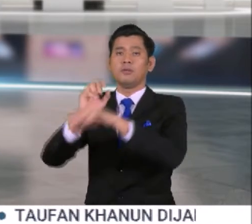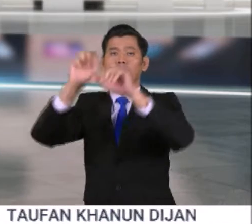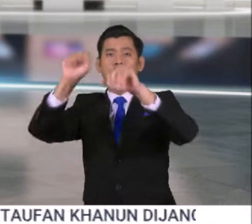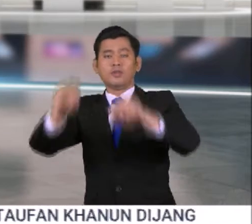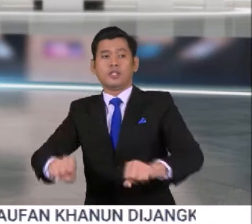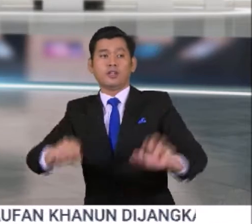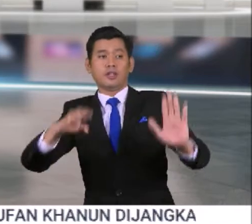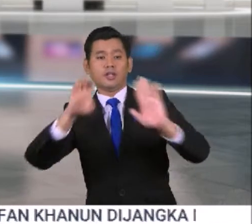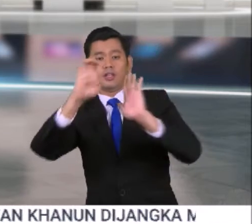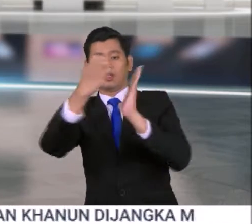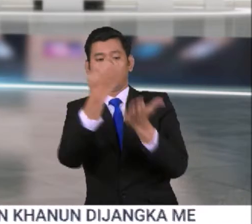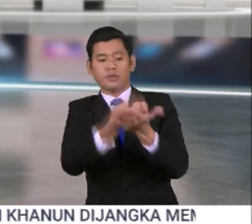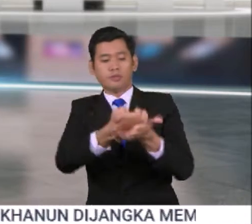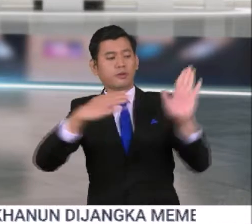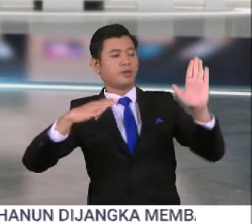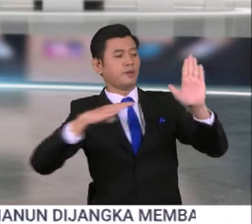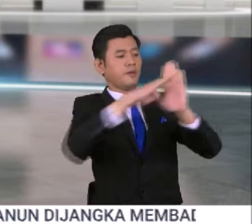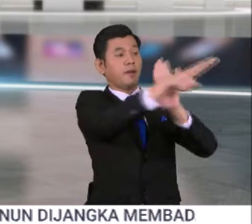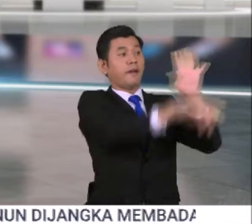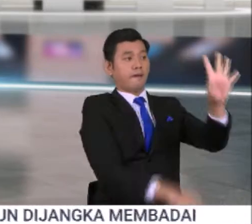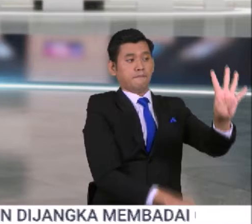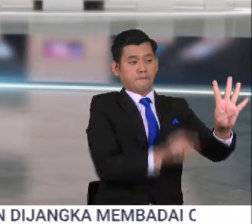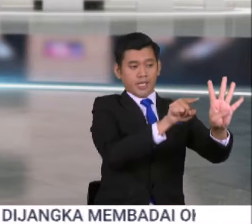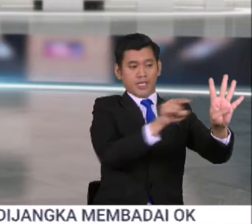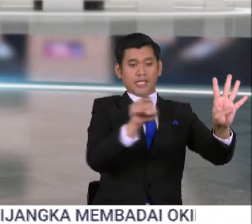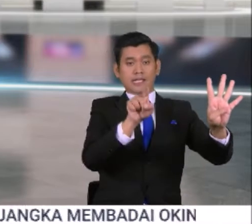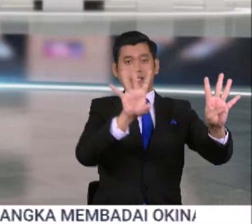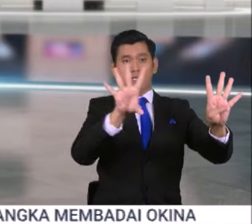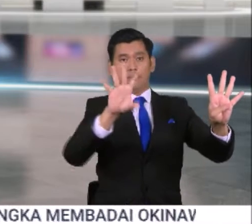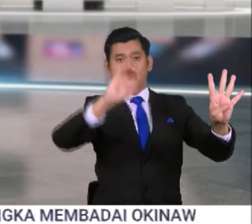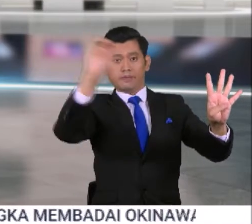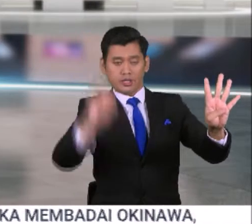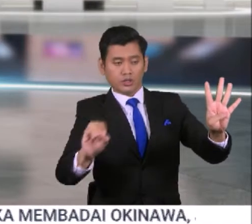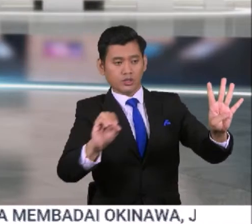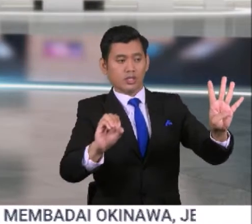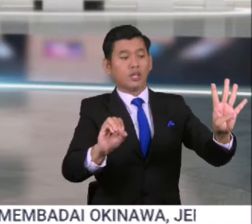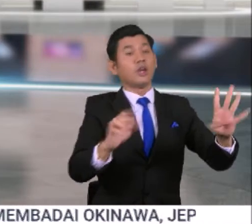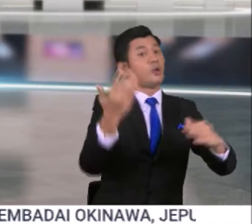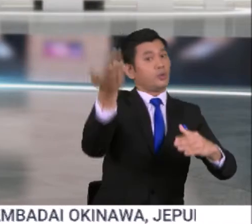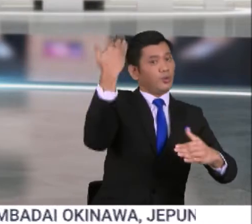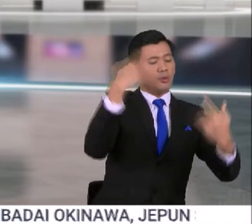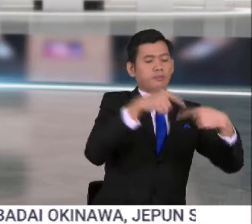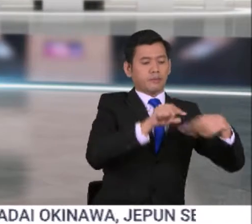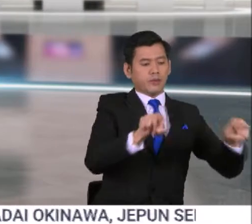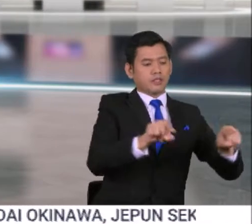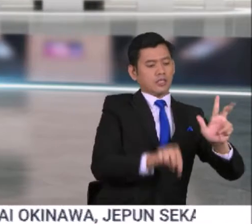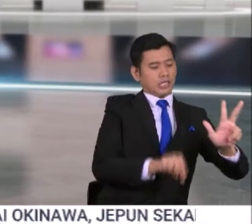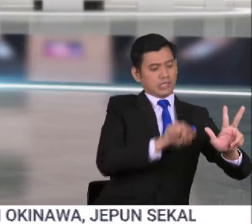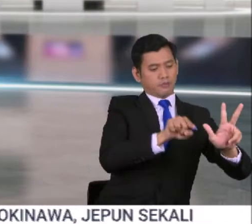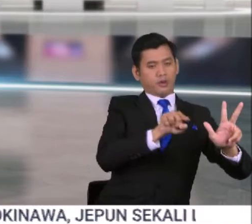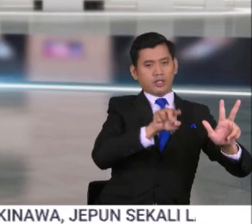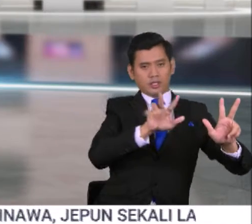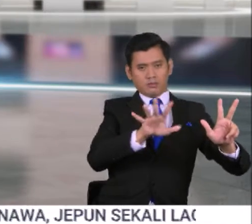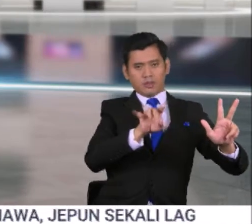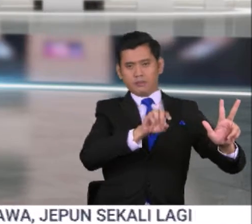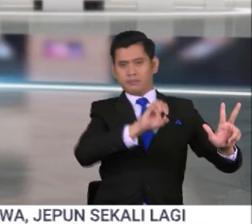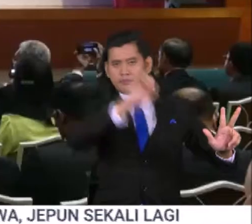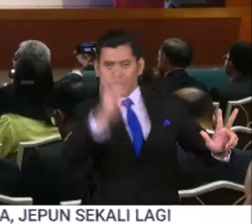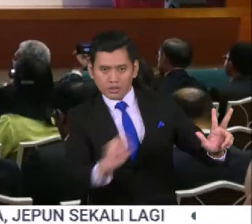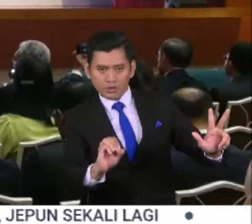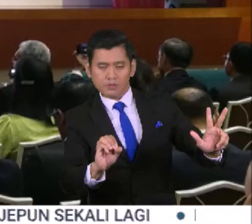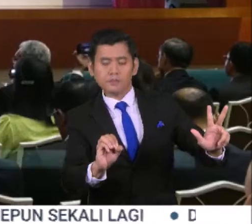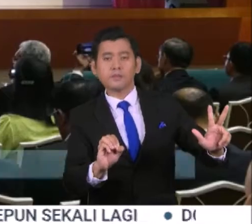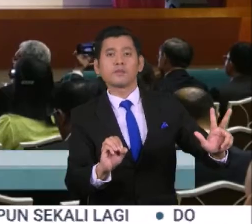meningkat 4.5% menjelang 2030 berbanding 3.4% ketika ini. MITI juga